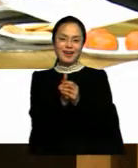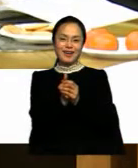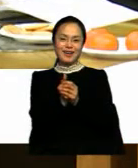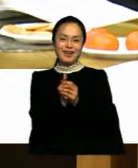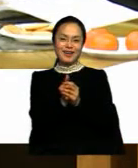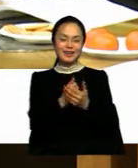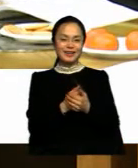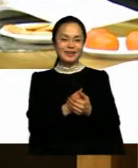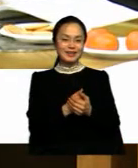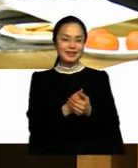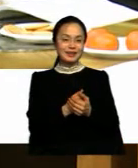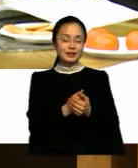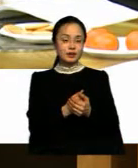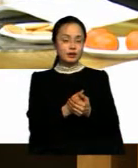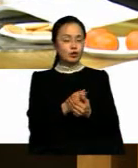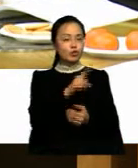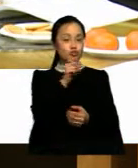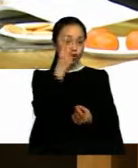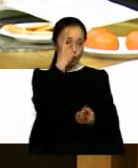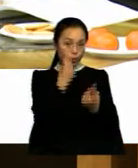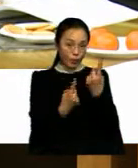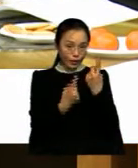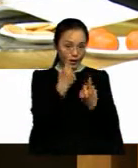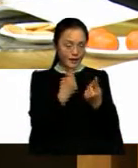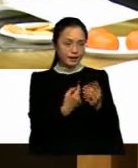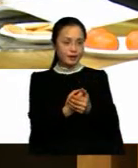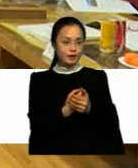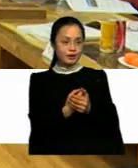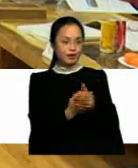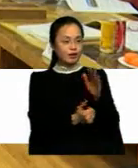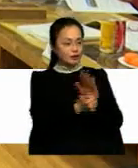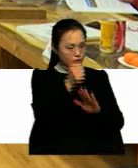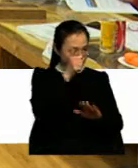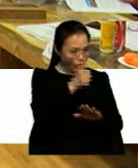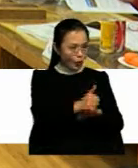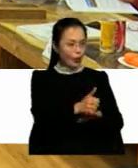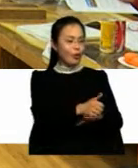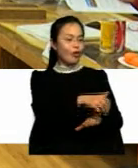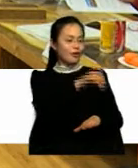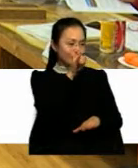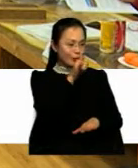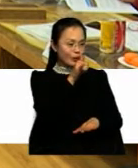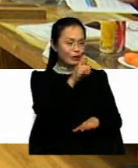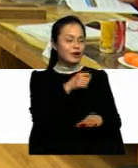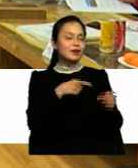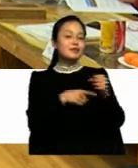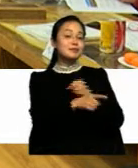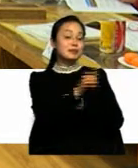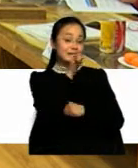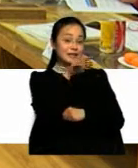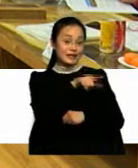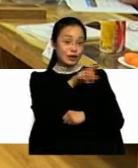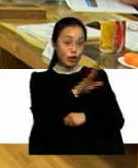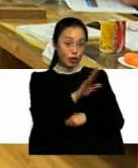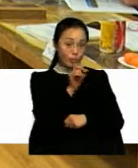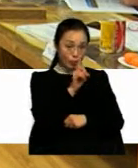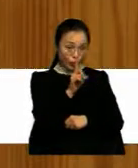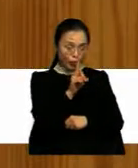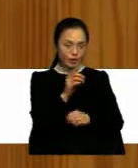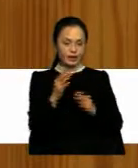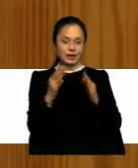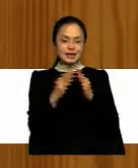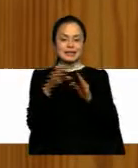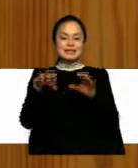받았고요. 무엇보다도 성과가 있고 의미가 있었던 것은 마을 사람들을 스스로